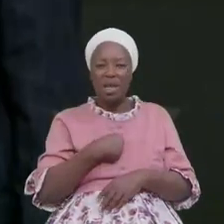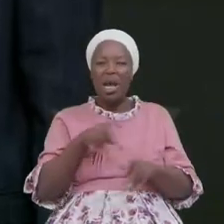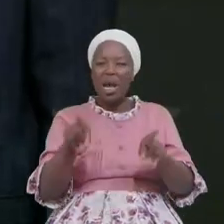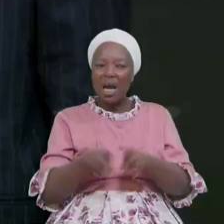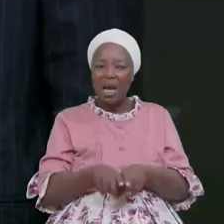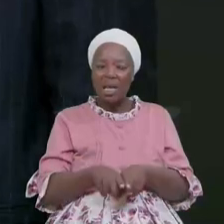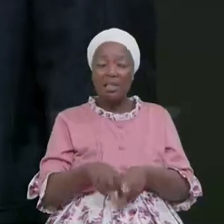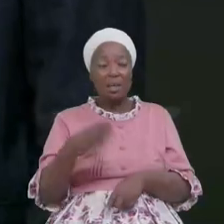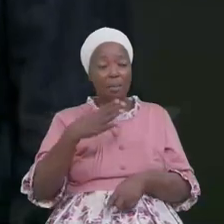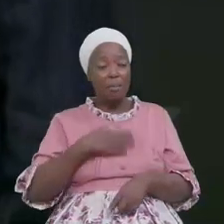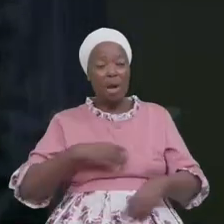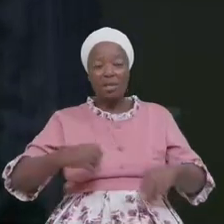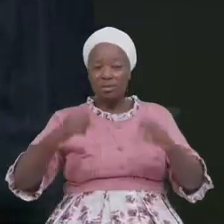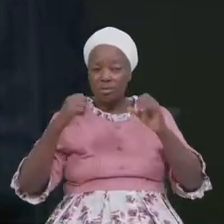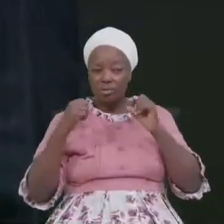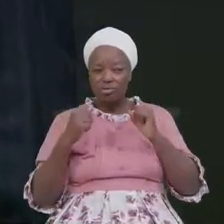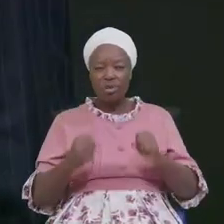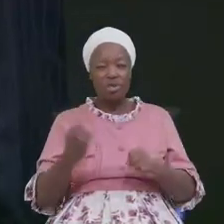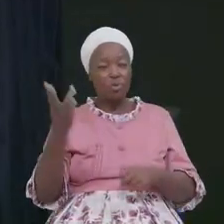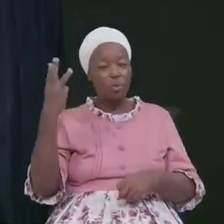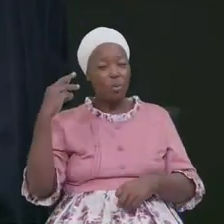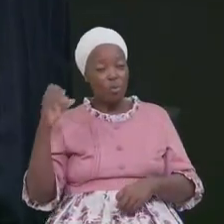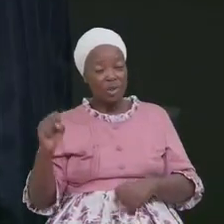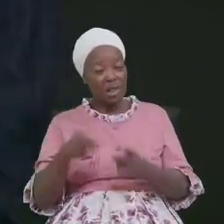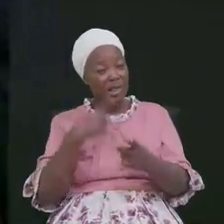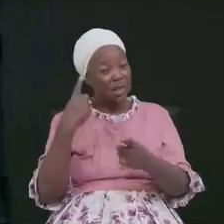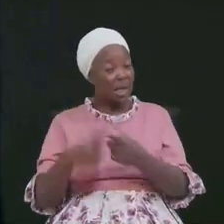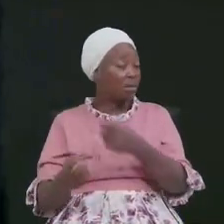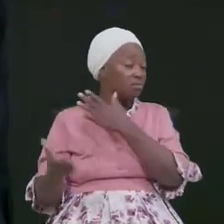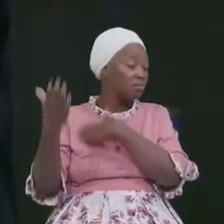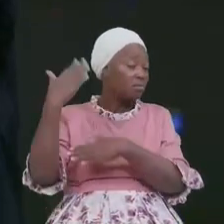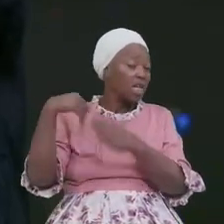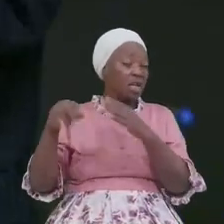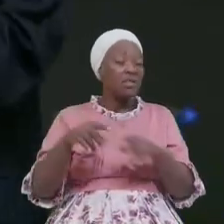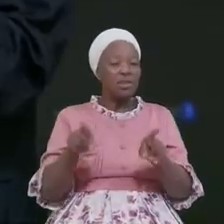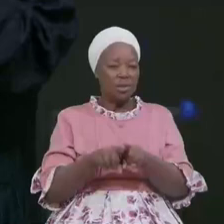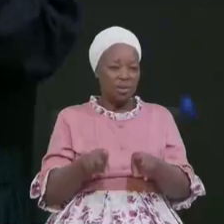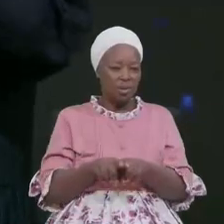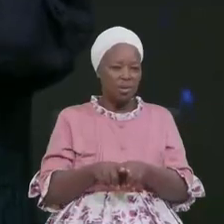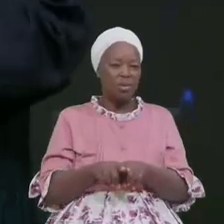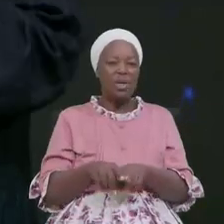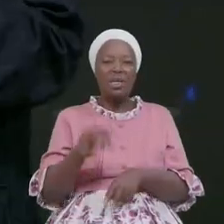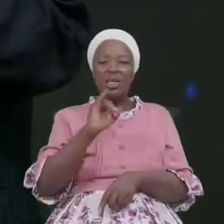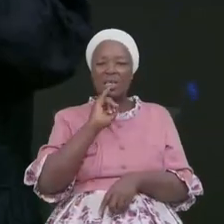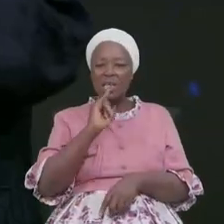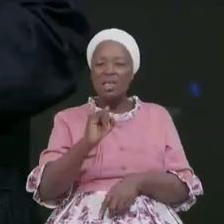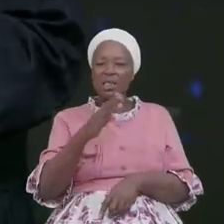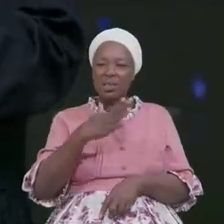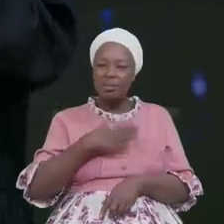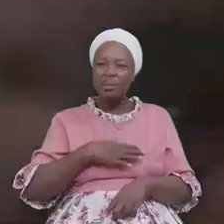J'ai autant de force que j'en avais alors, soit pour combattre.